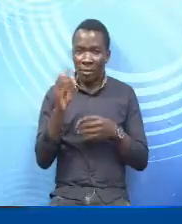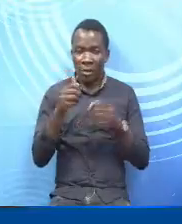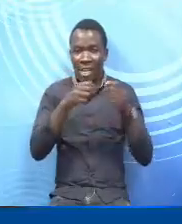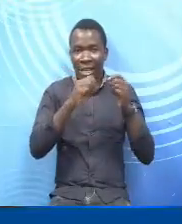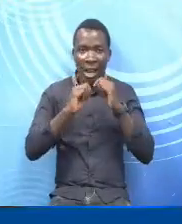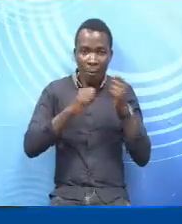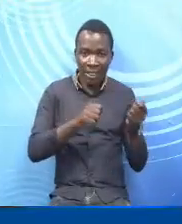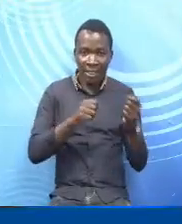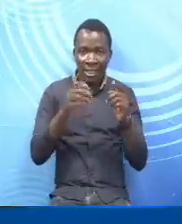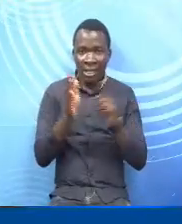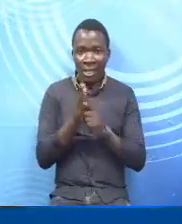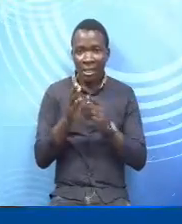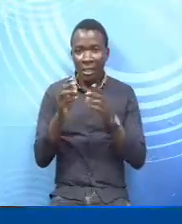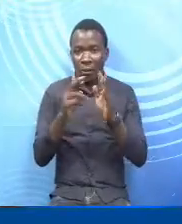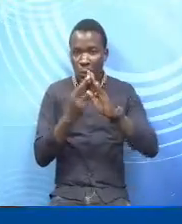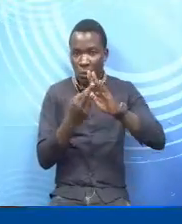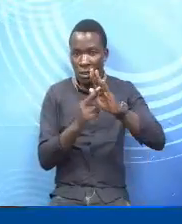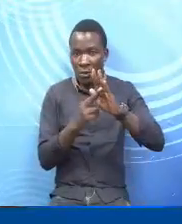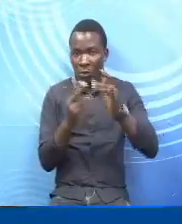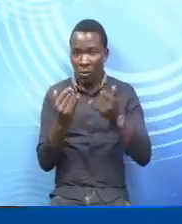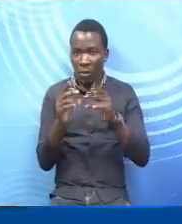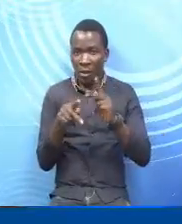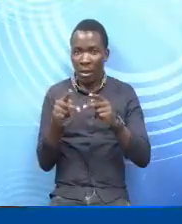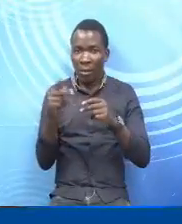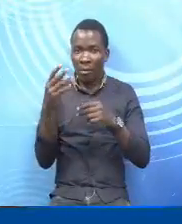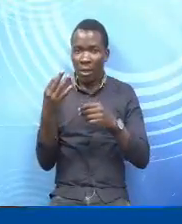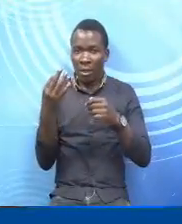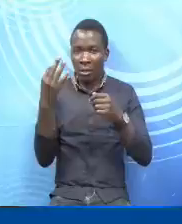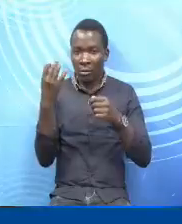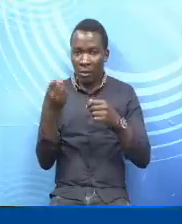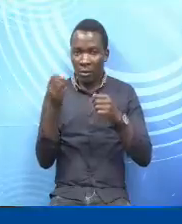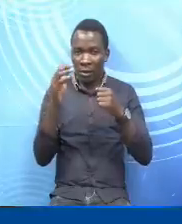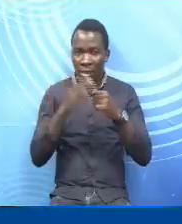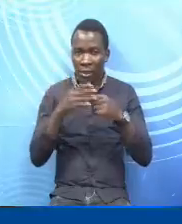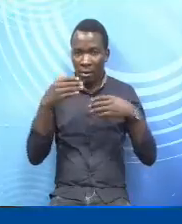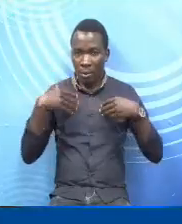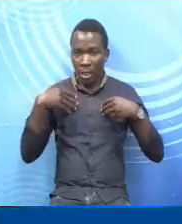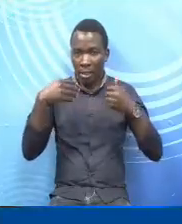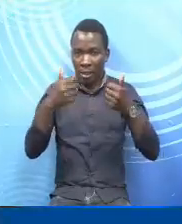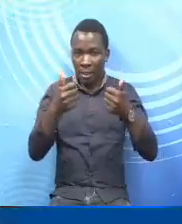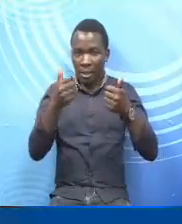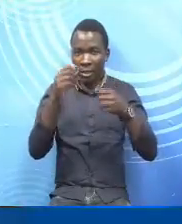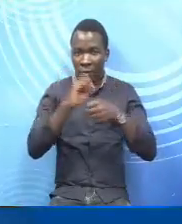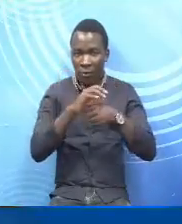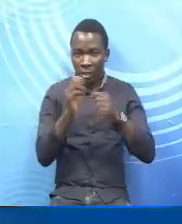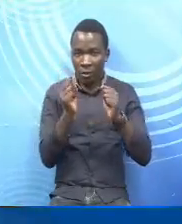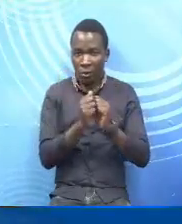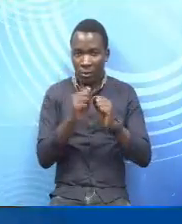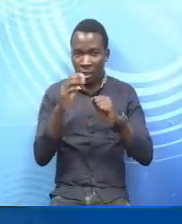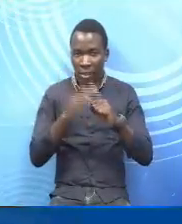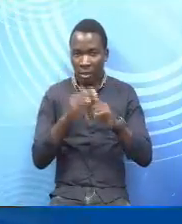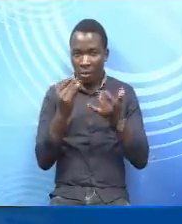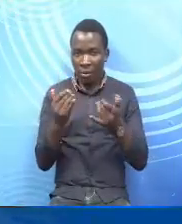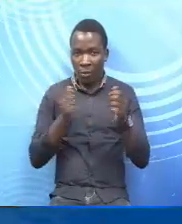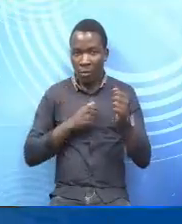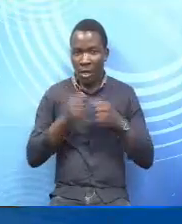munsi kandi mu Rwanda abantu bagera kuri 359 bakize icyorezo cya COVID-19. Kuri uyu munsi mu